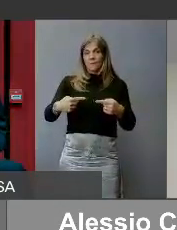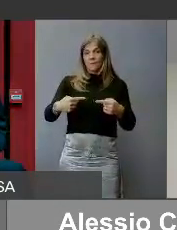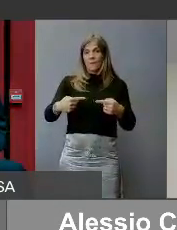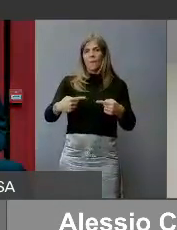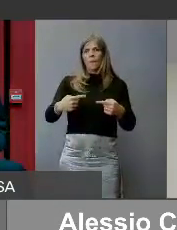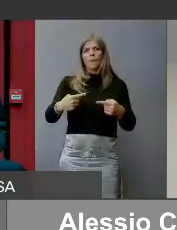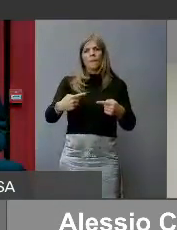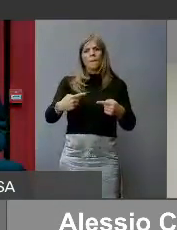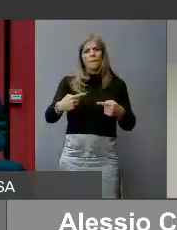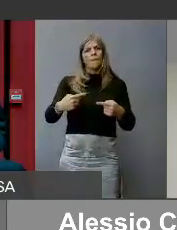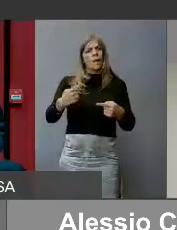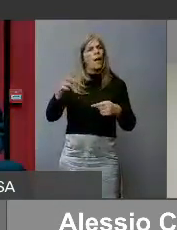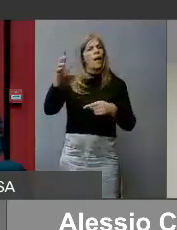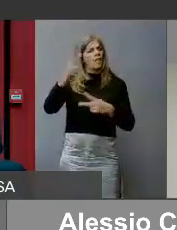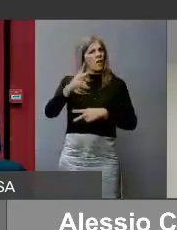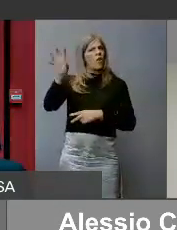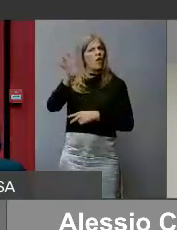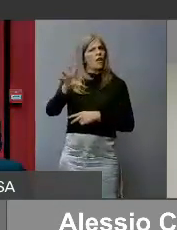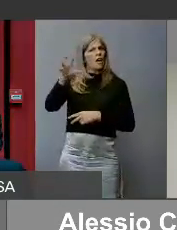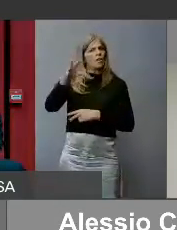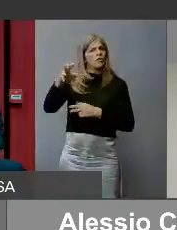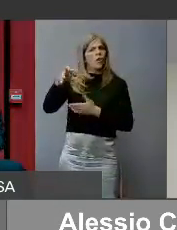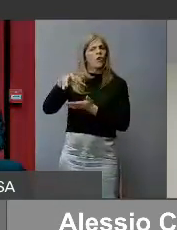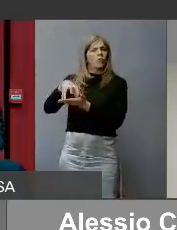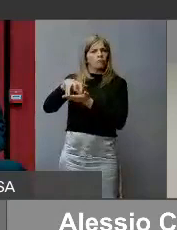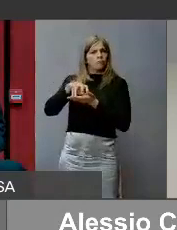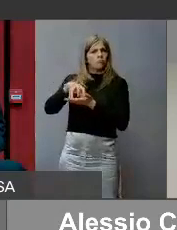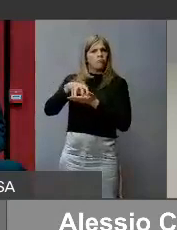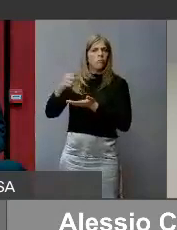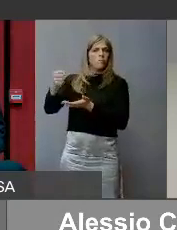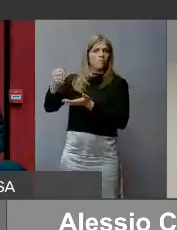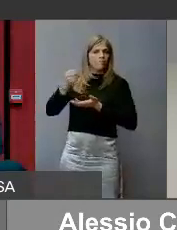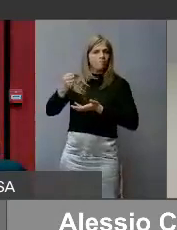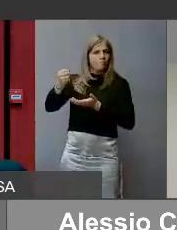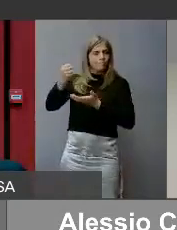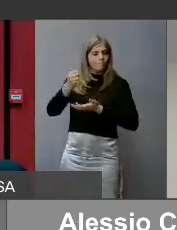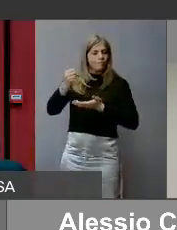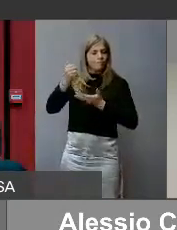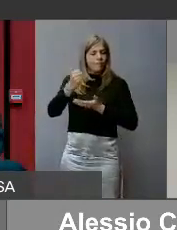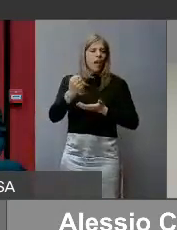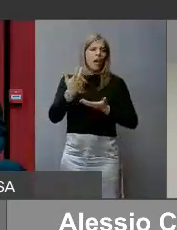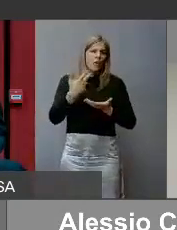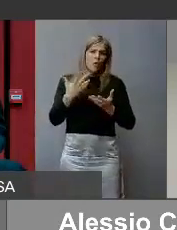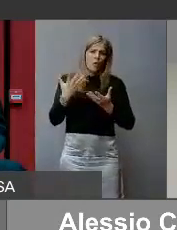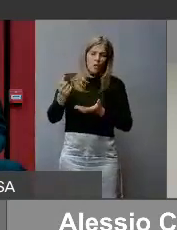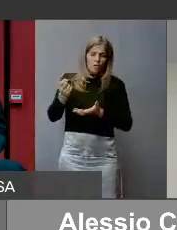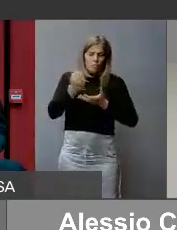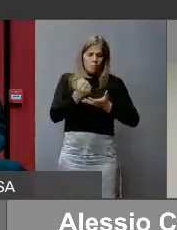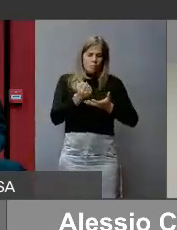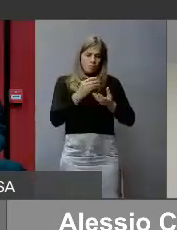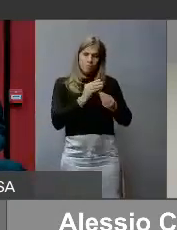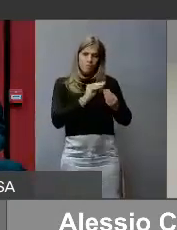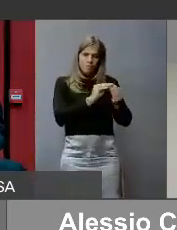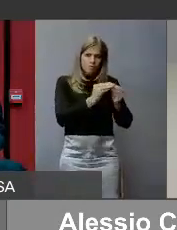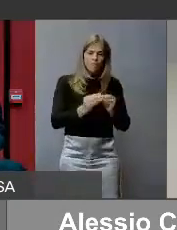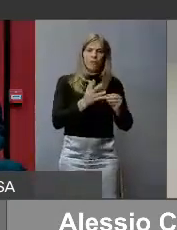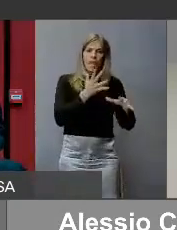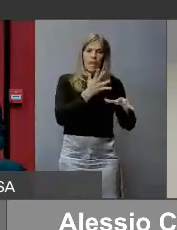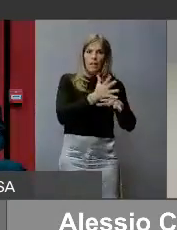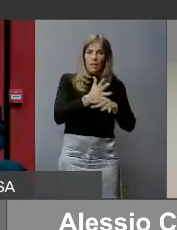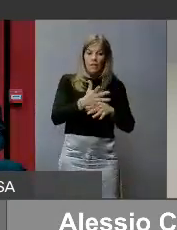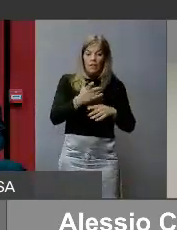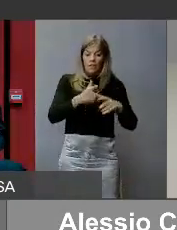contributi anche dalla regione per interventi che sono che abbiamo utilizzato sulla genovesato abbiamo